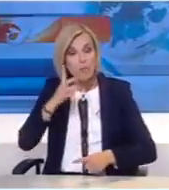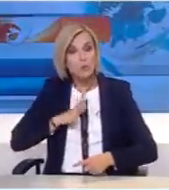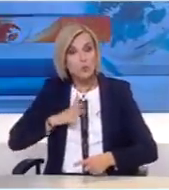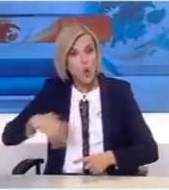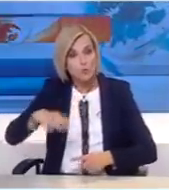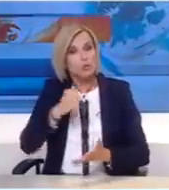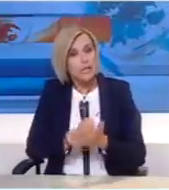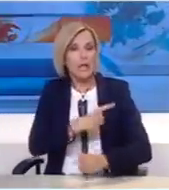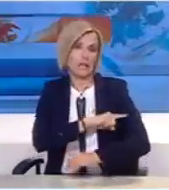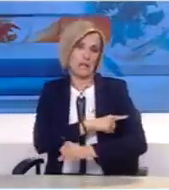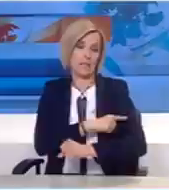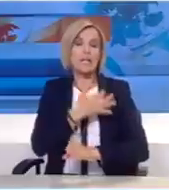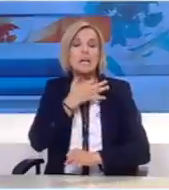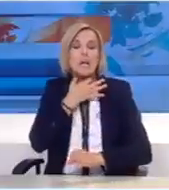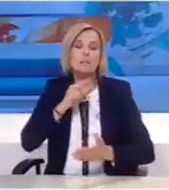πάρα πολύ προσοχή.